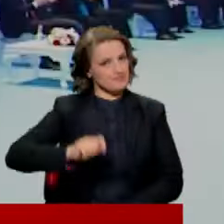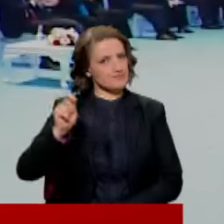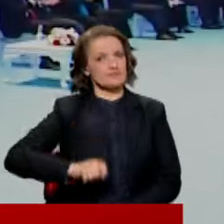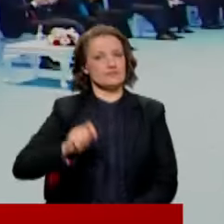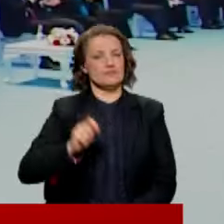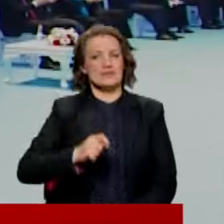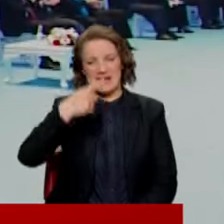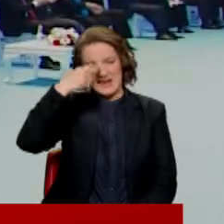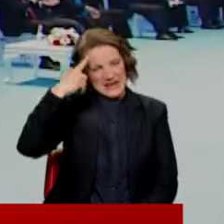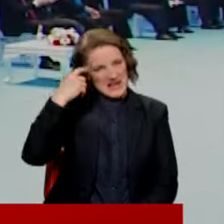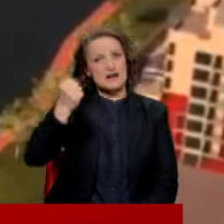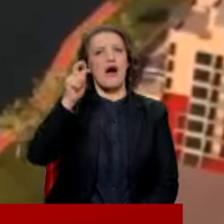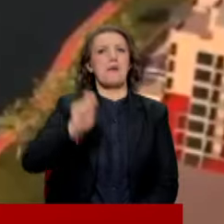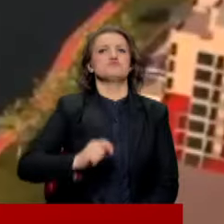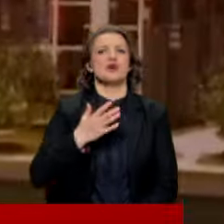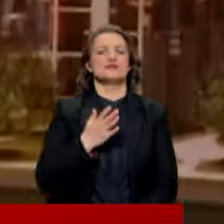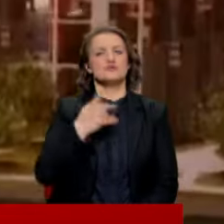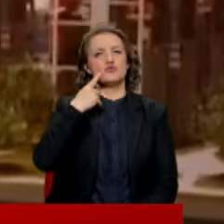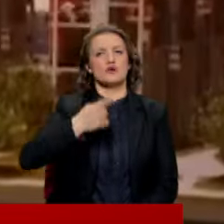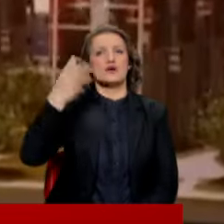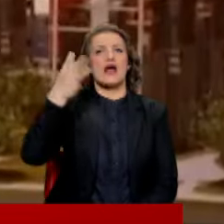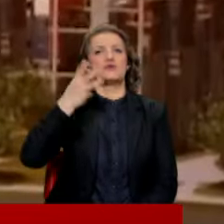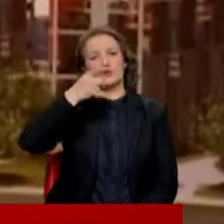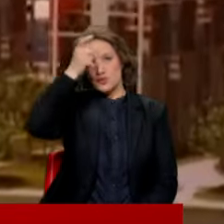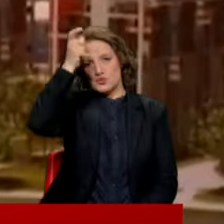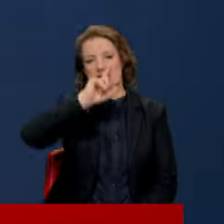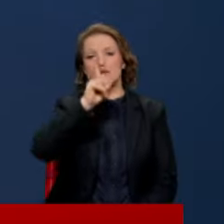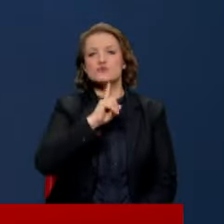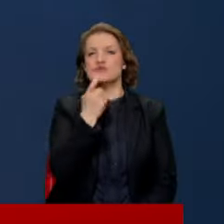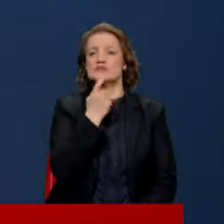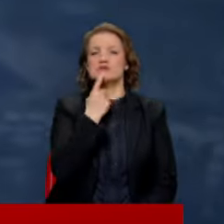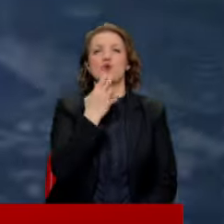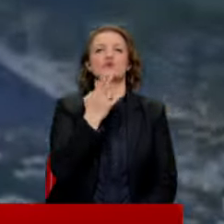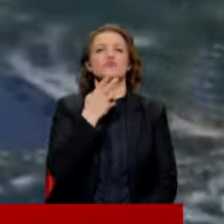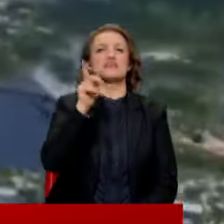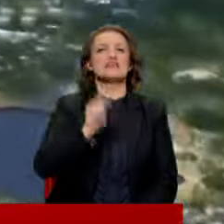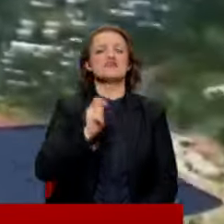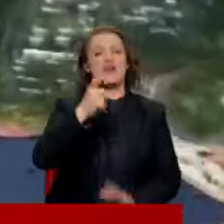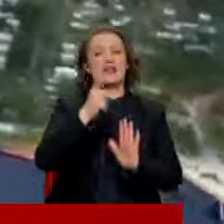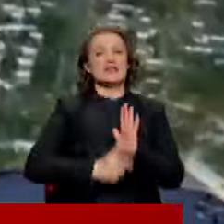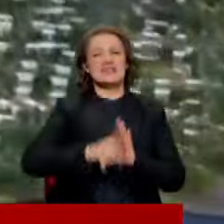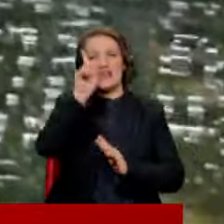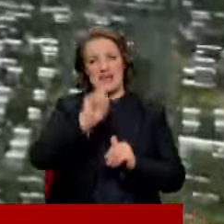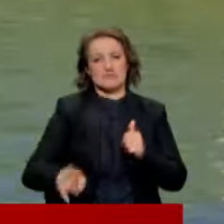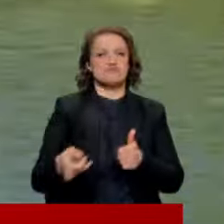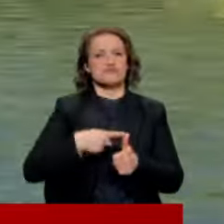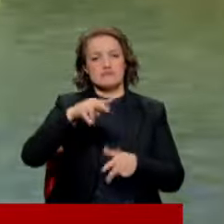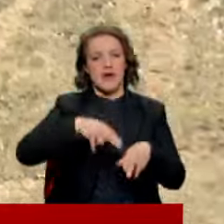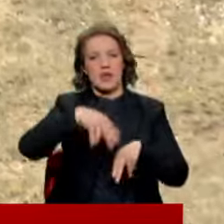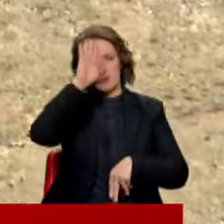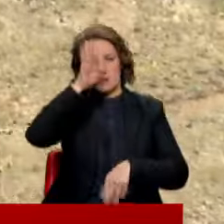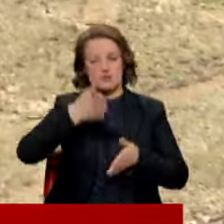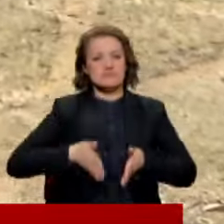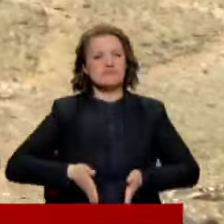Yapacağız. İnadına yapacağız. Cumhurbaşkanı Erdoğan'ın Türkiye Yüzyılı konuşmasında da yapılacaklar listesinin ilk sırasındaydı Kanal